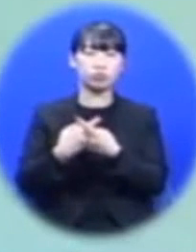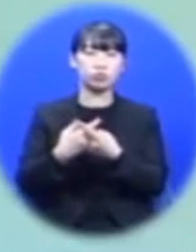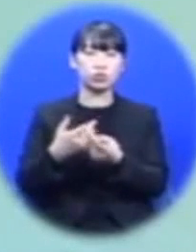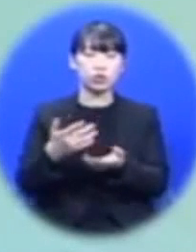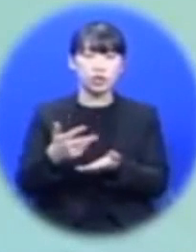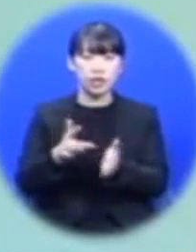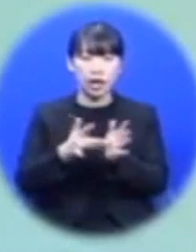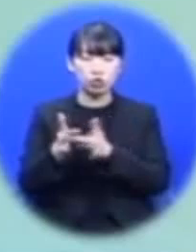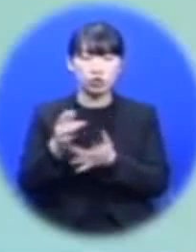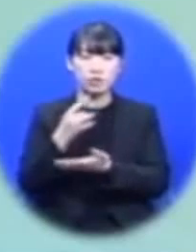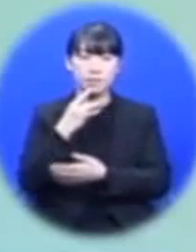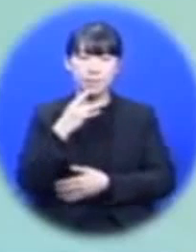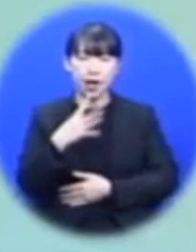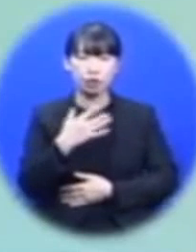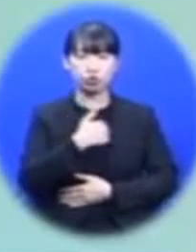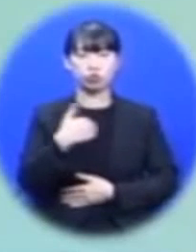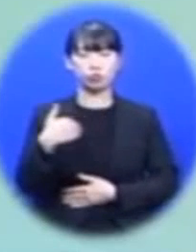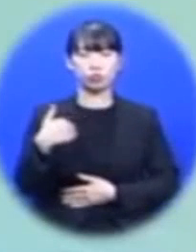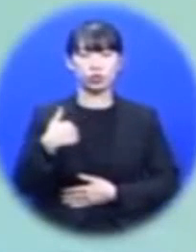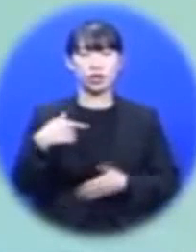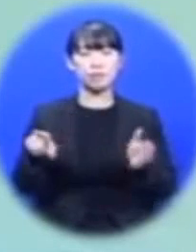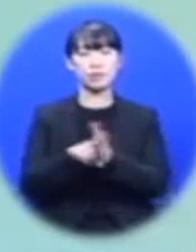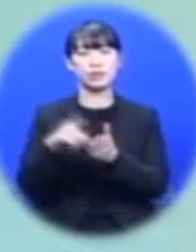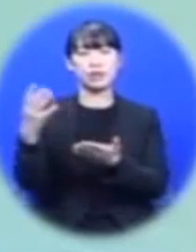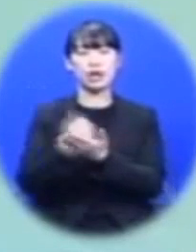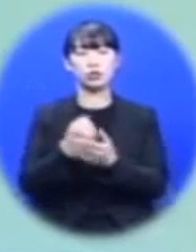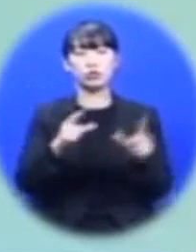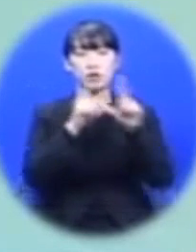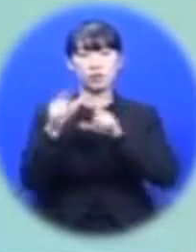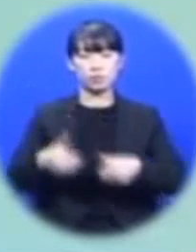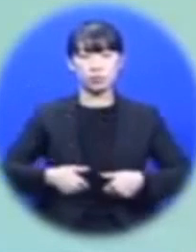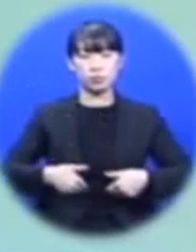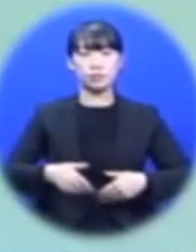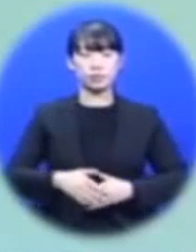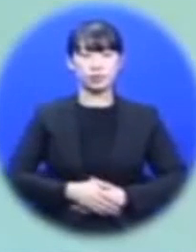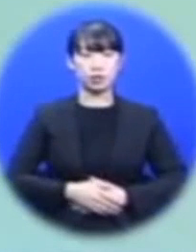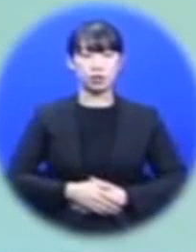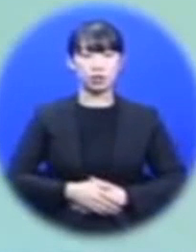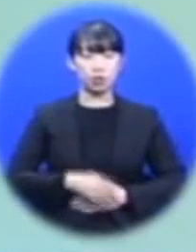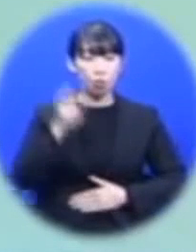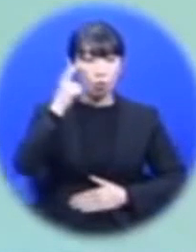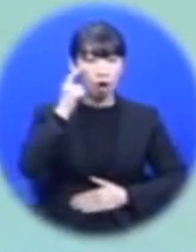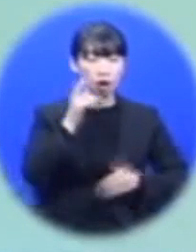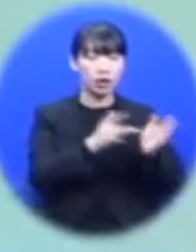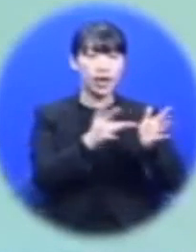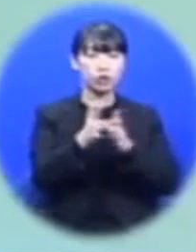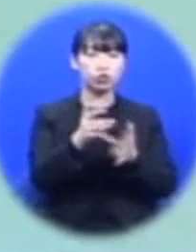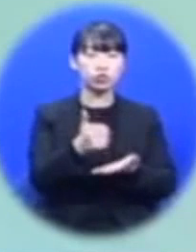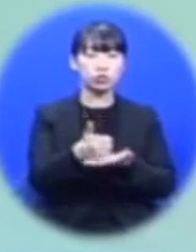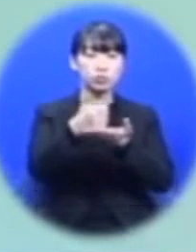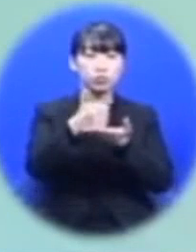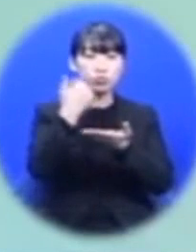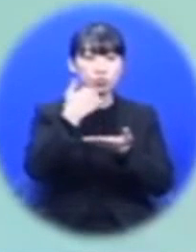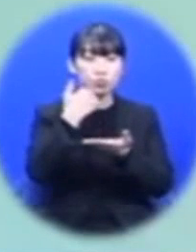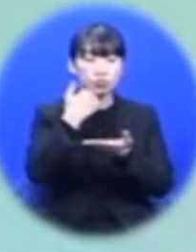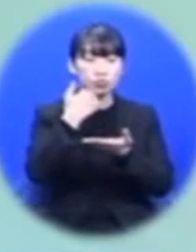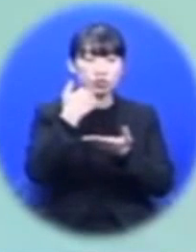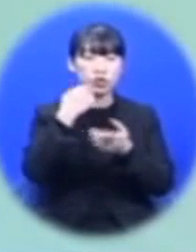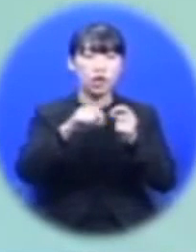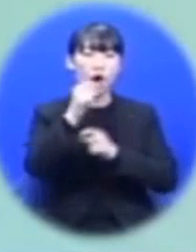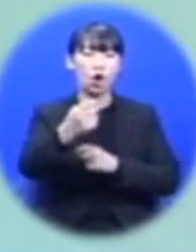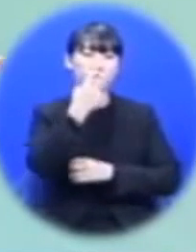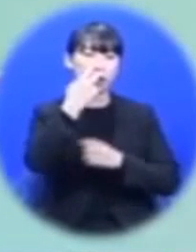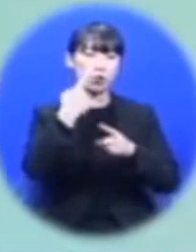살아야 합니다 그게 생명이니까 예수님은 생명이요 영원한 생명